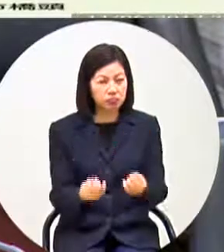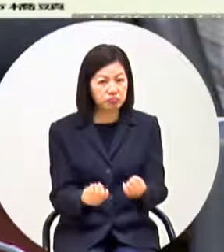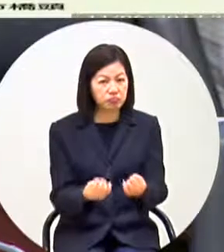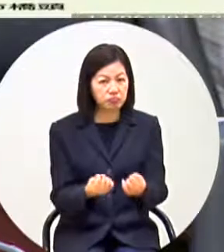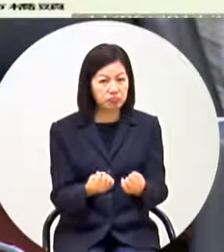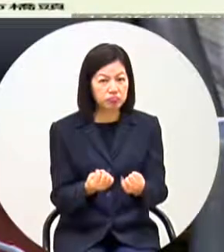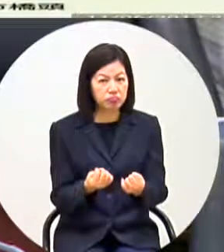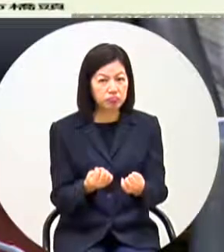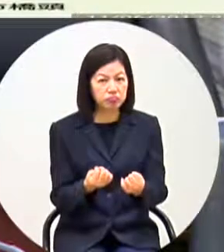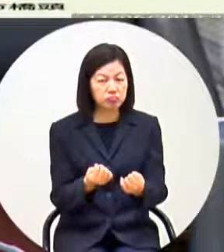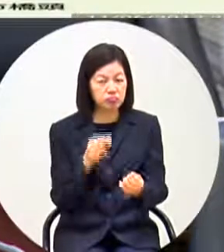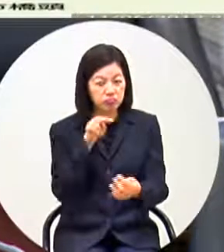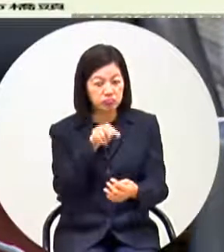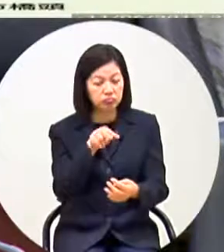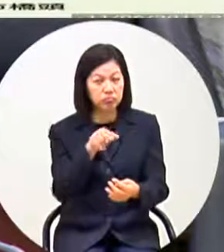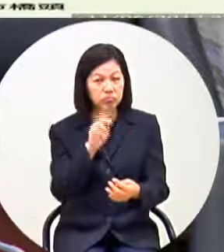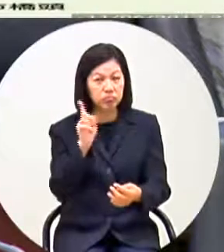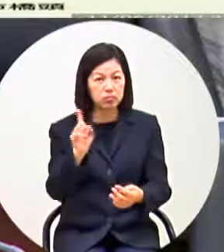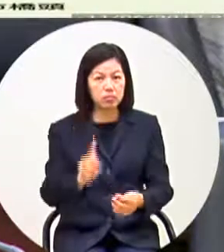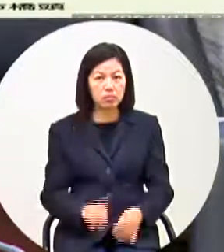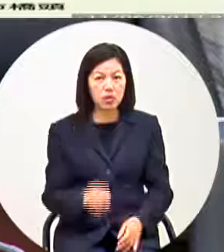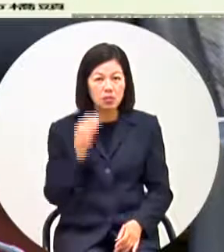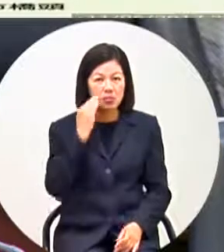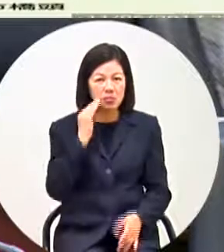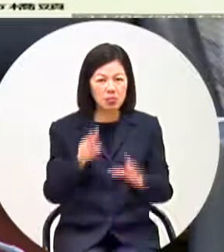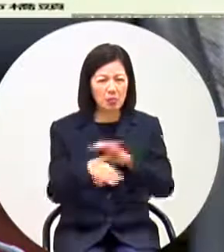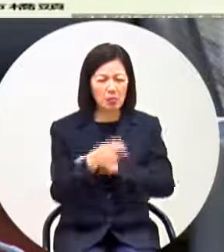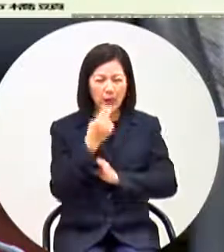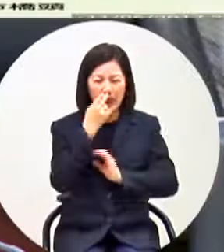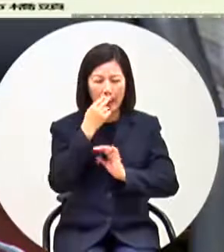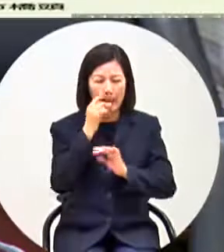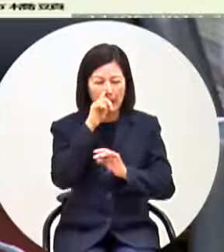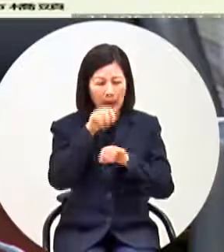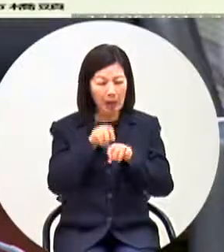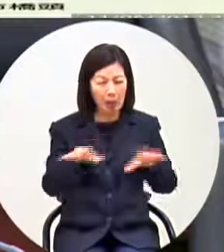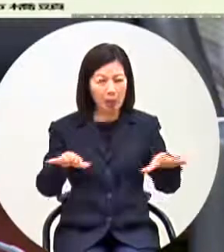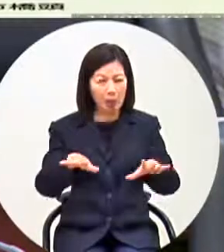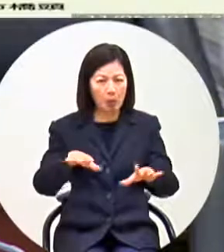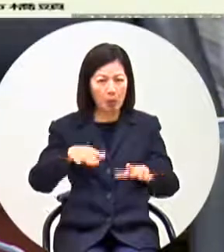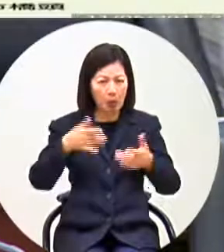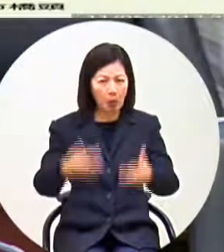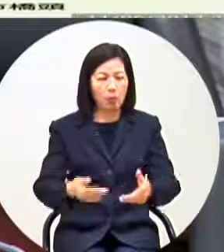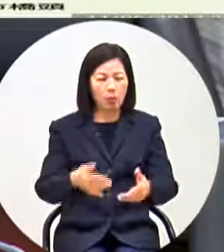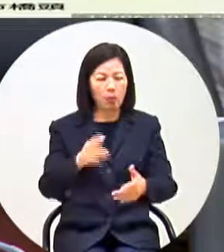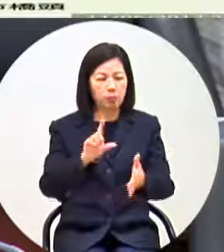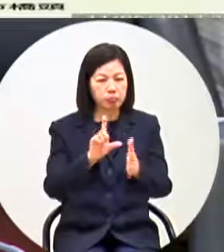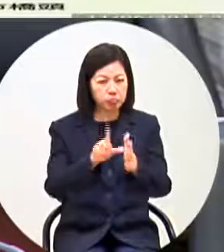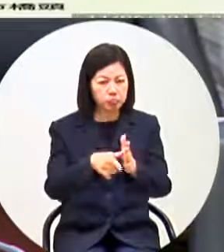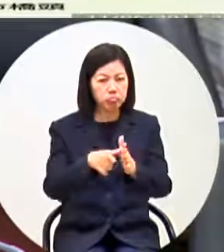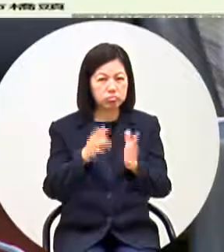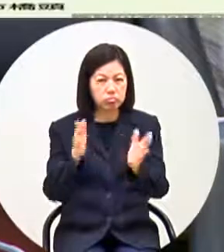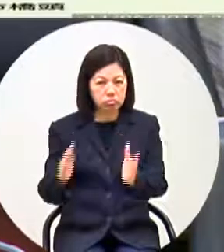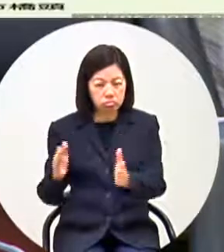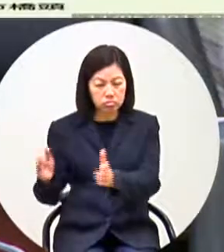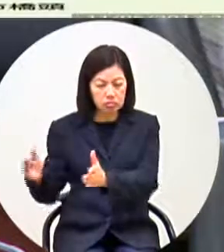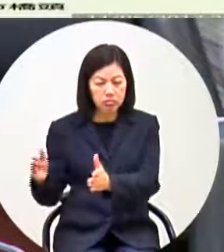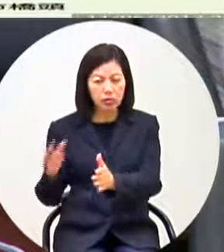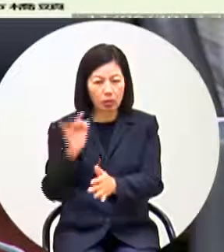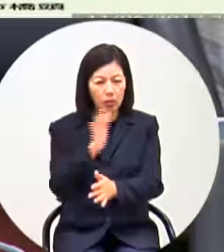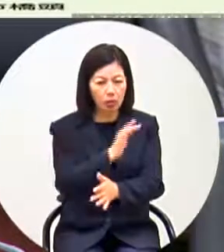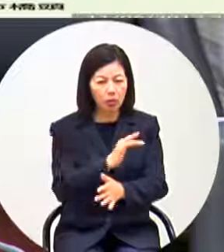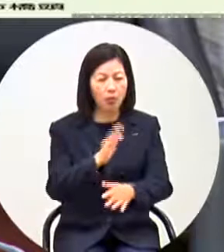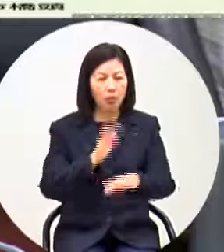纵使空污严重的区域，它也是有时间性。那反而我们凤山哦，整天